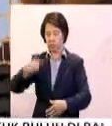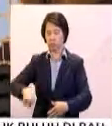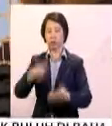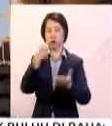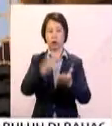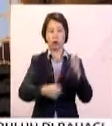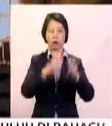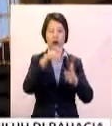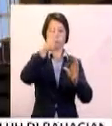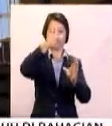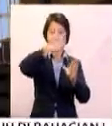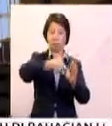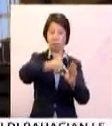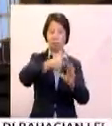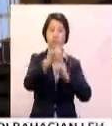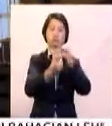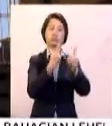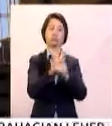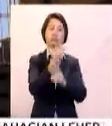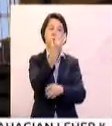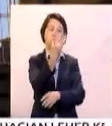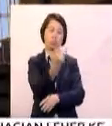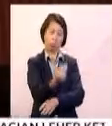harga minyak dunia yang